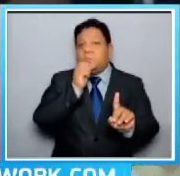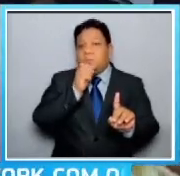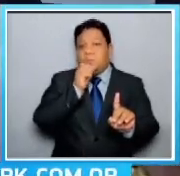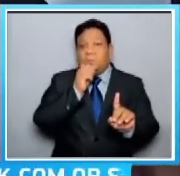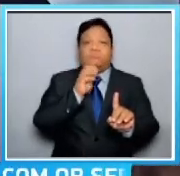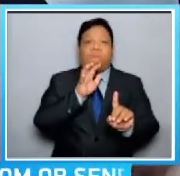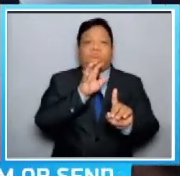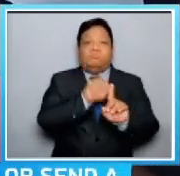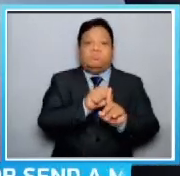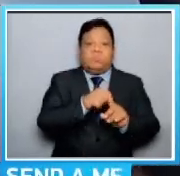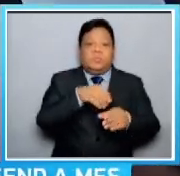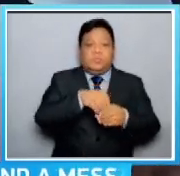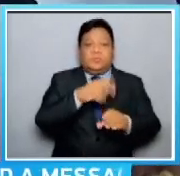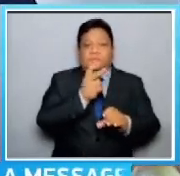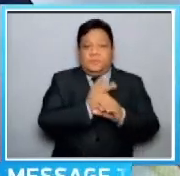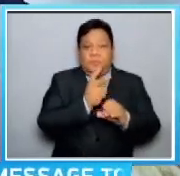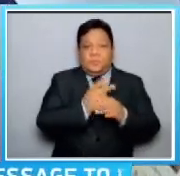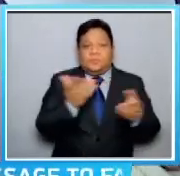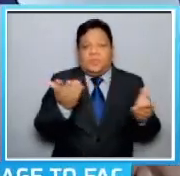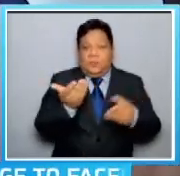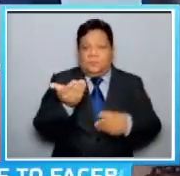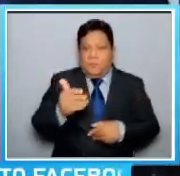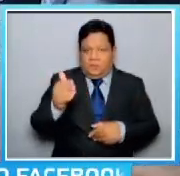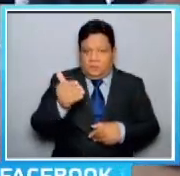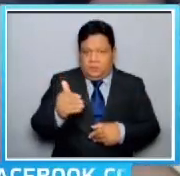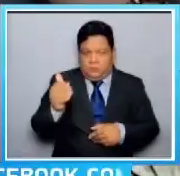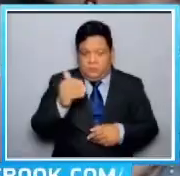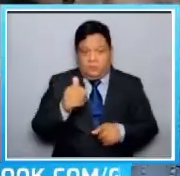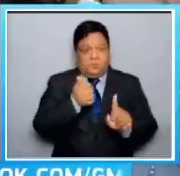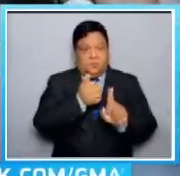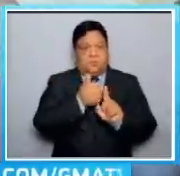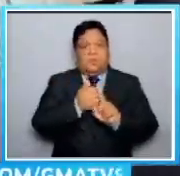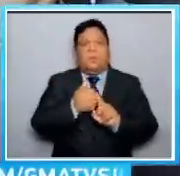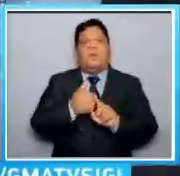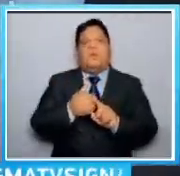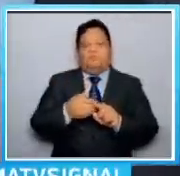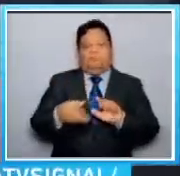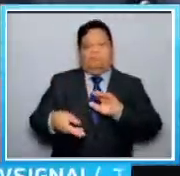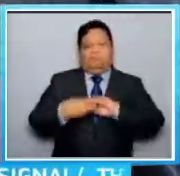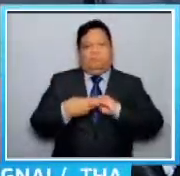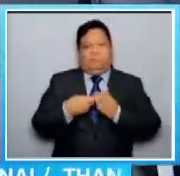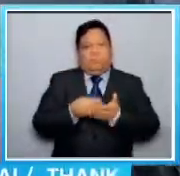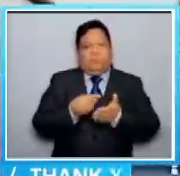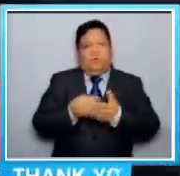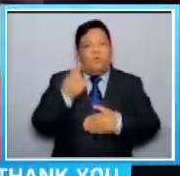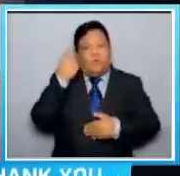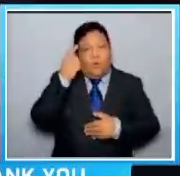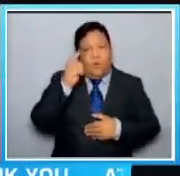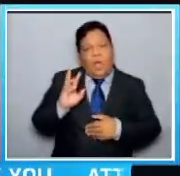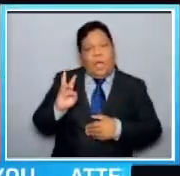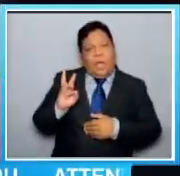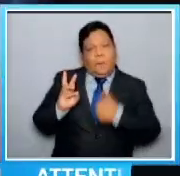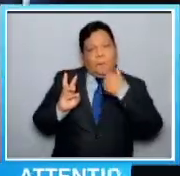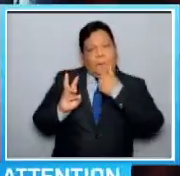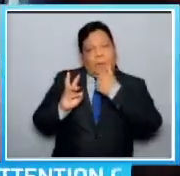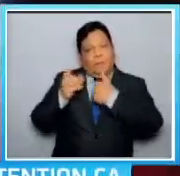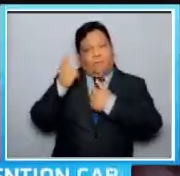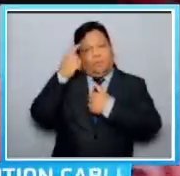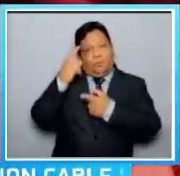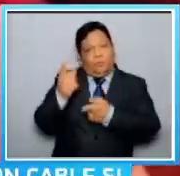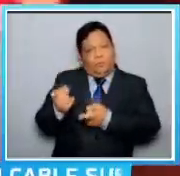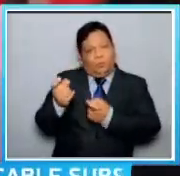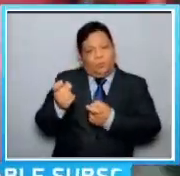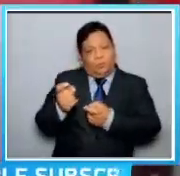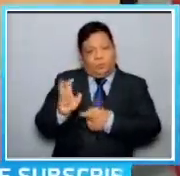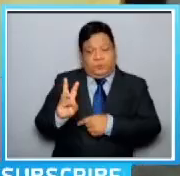Pasig City. Nahuli sa akto ang suspect na tumanggap ng bayad para sa 6 na babaeng ibinubugaw umano niya. 5 sa mga biktima, nasa